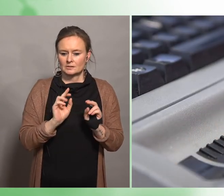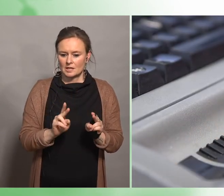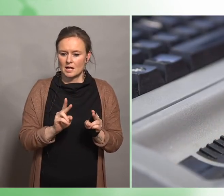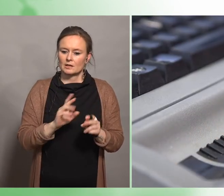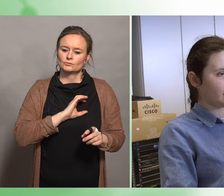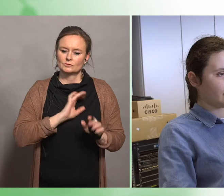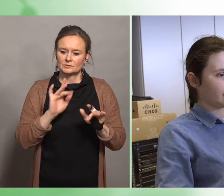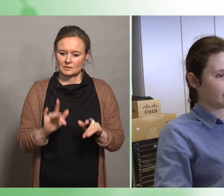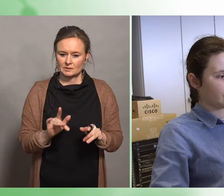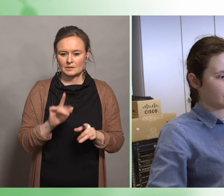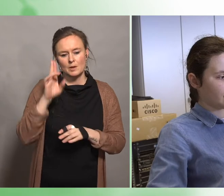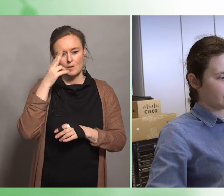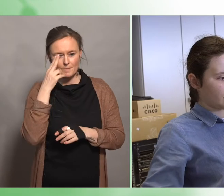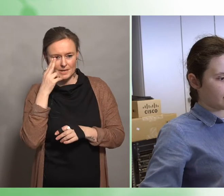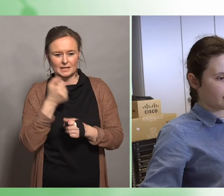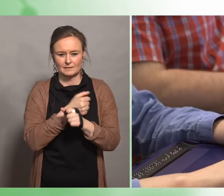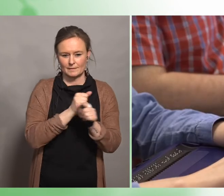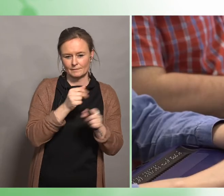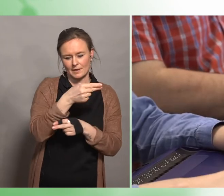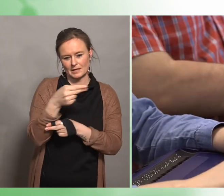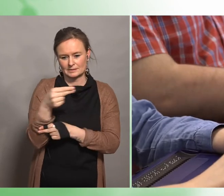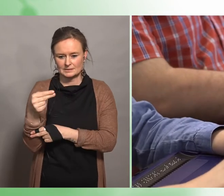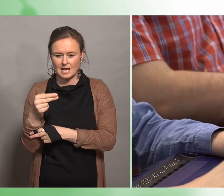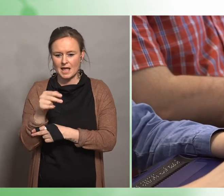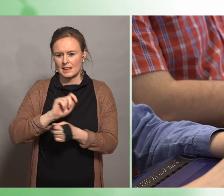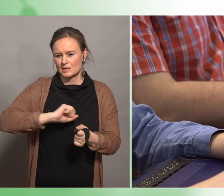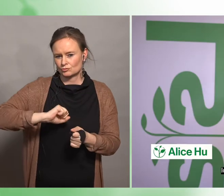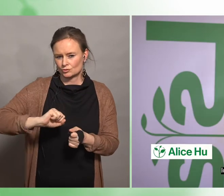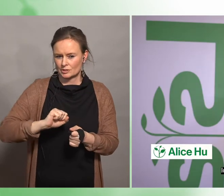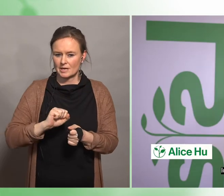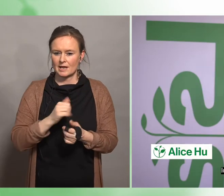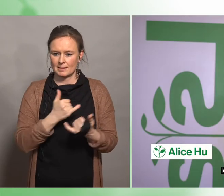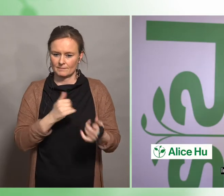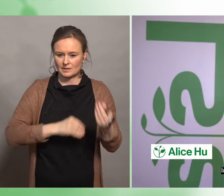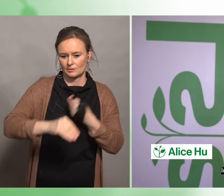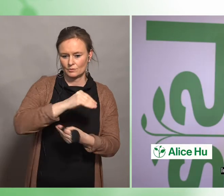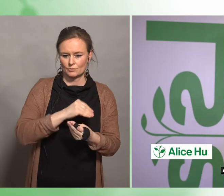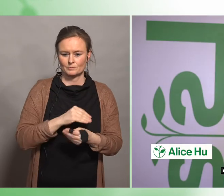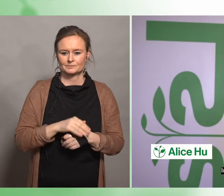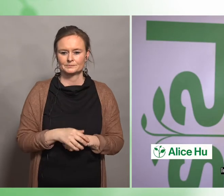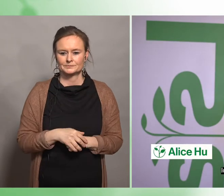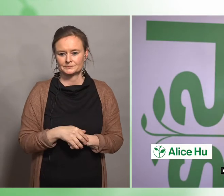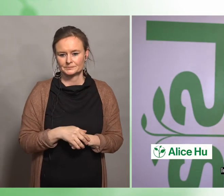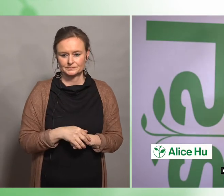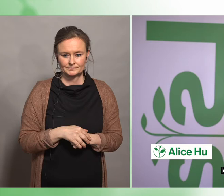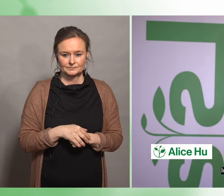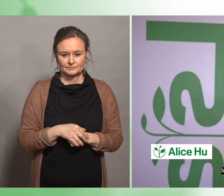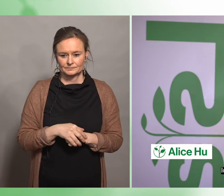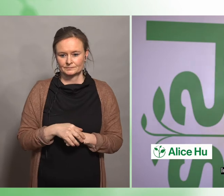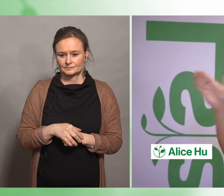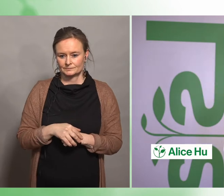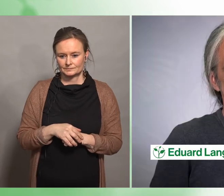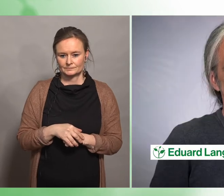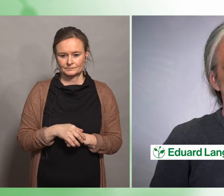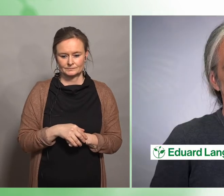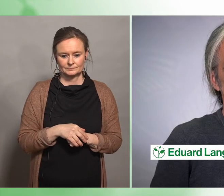zum Beispiel der Blinde auf seiner Braillezeile im Excel wesentlich schneller ist als jeder Sehende. Ich wünsche mir, dass die Unternehmen die Barrieren im Kopf